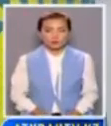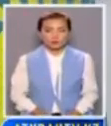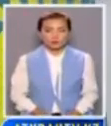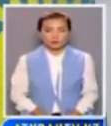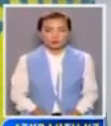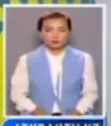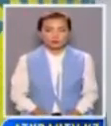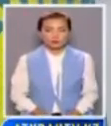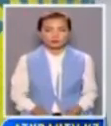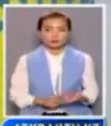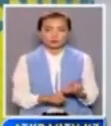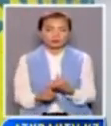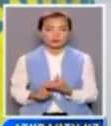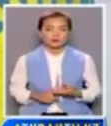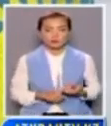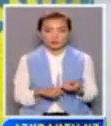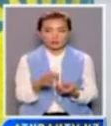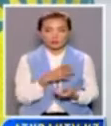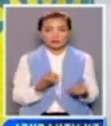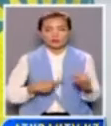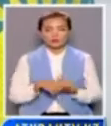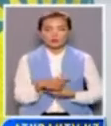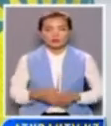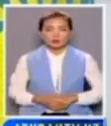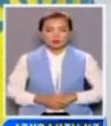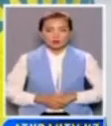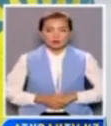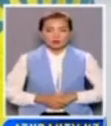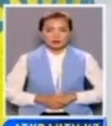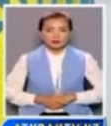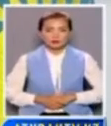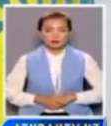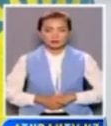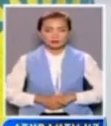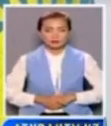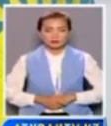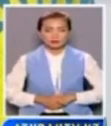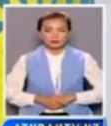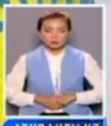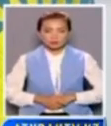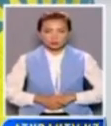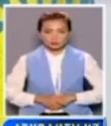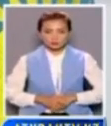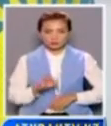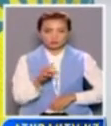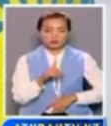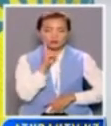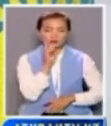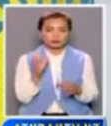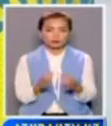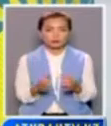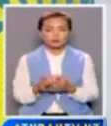помощь. Во время пандемии действительно нам пришлось совместно с Атырауским волонтерским